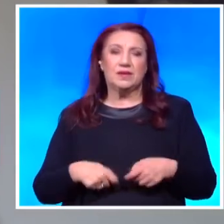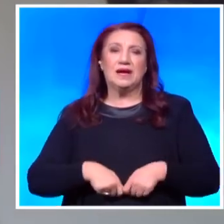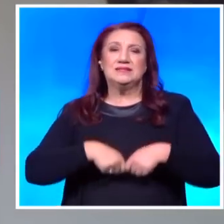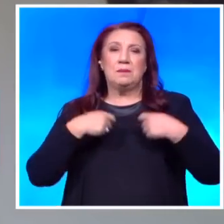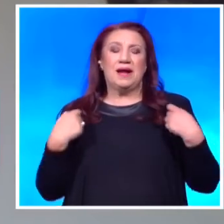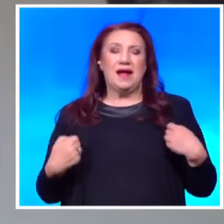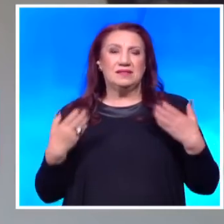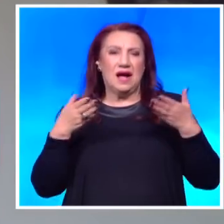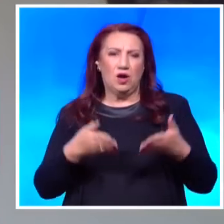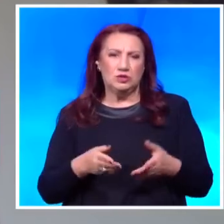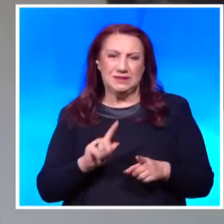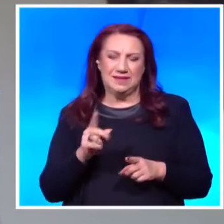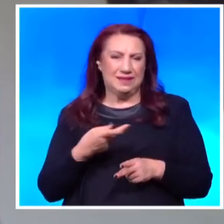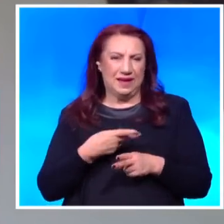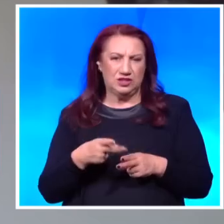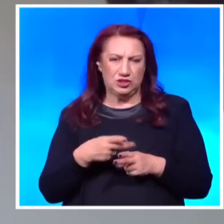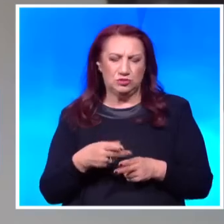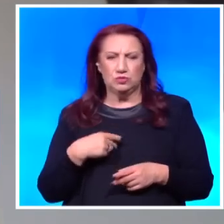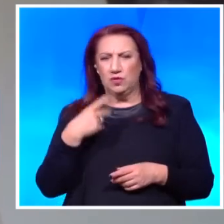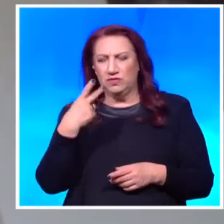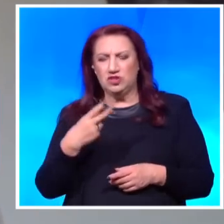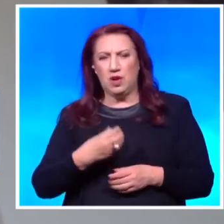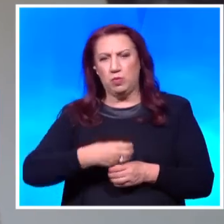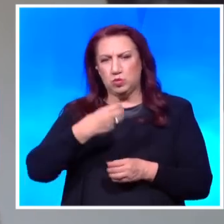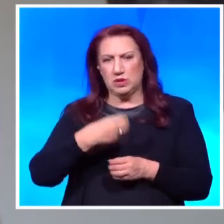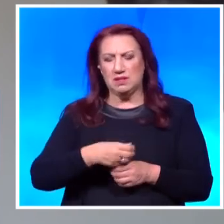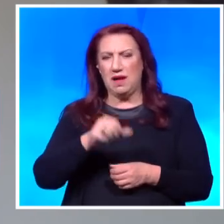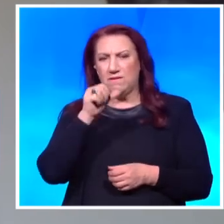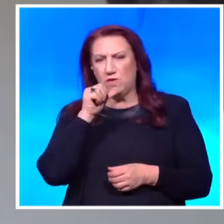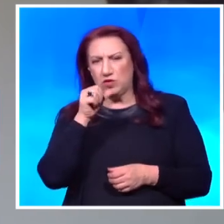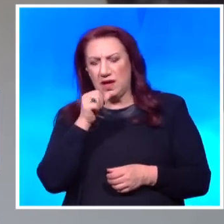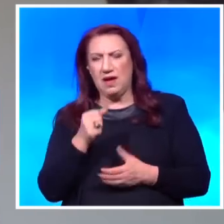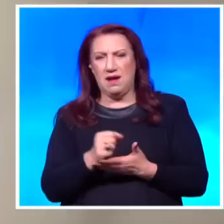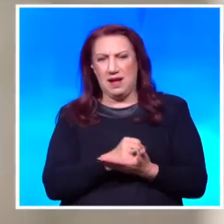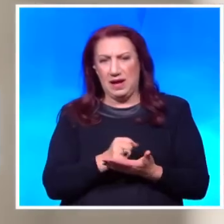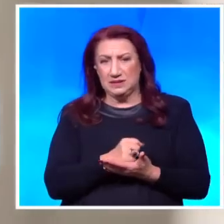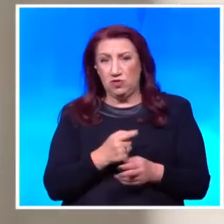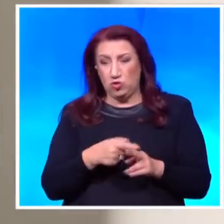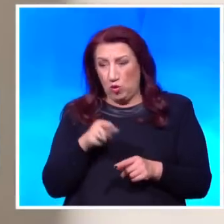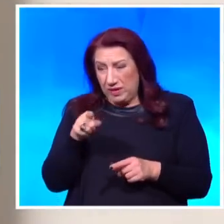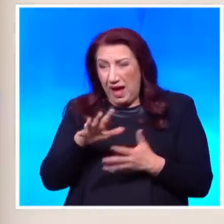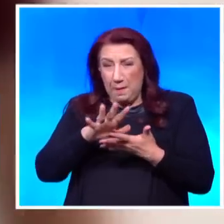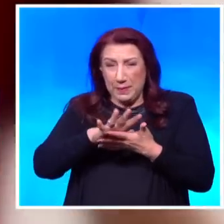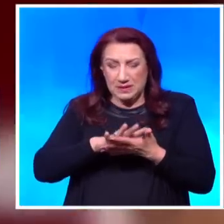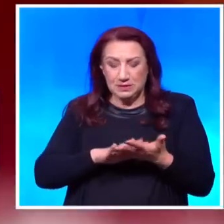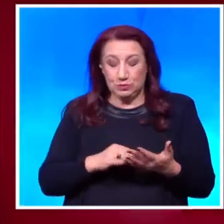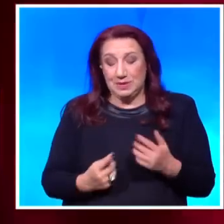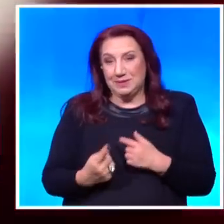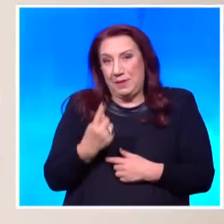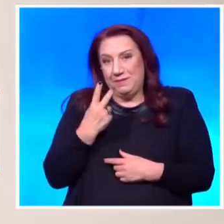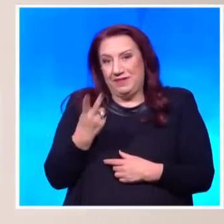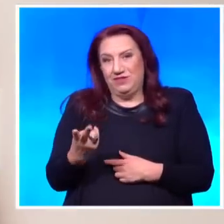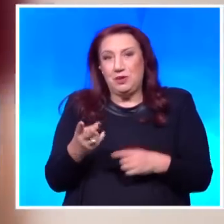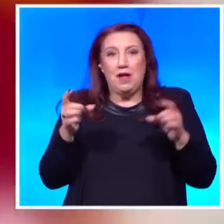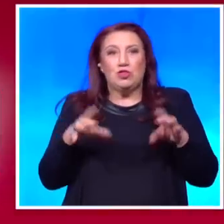света. Случвало се да има бутилки с вода или лекарства или нещо друго, но не и по този начин. В официална позиция